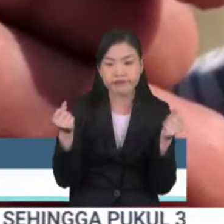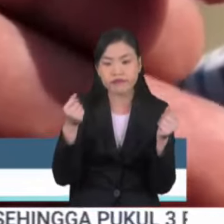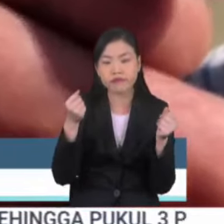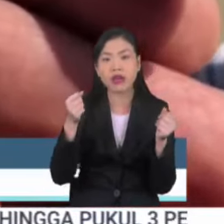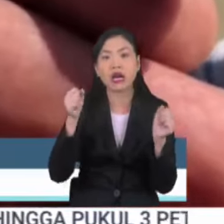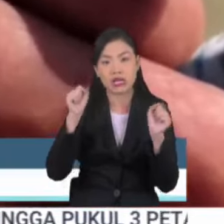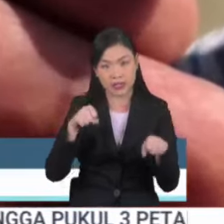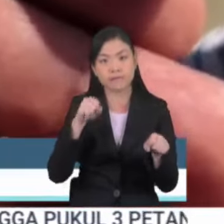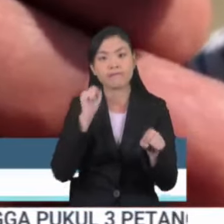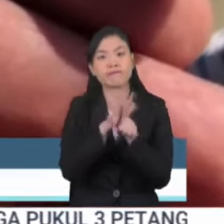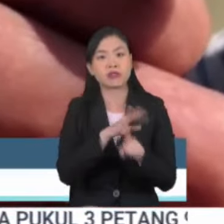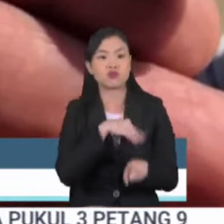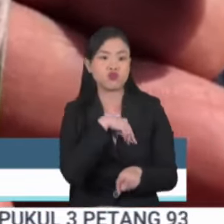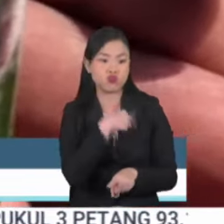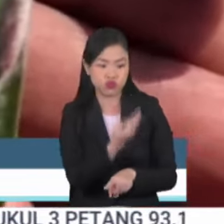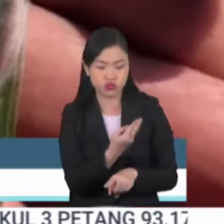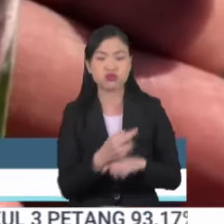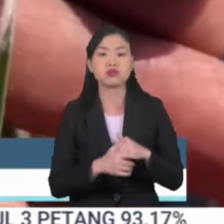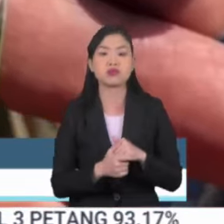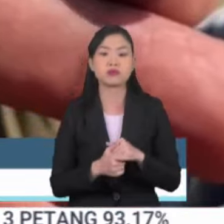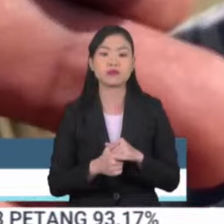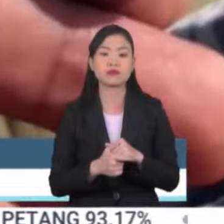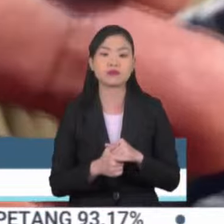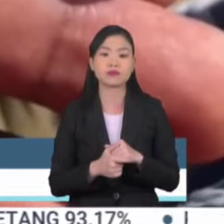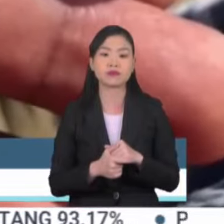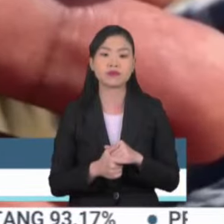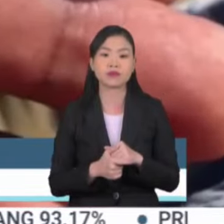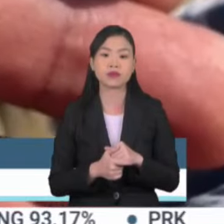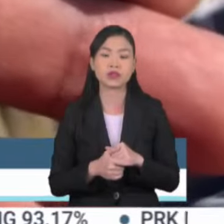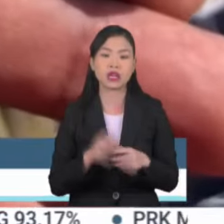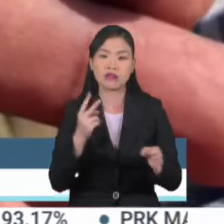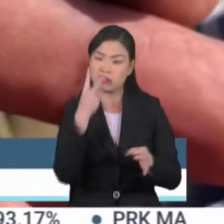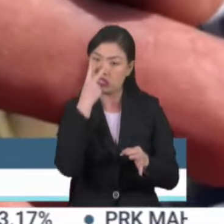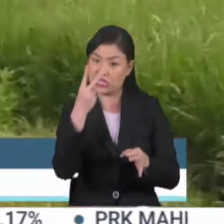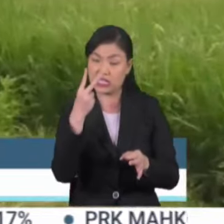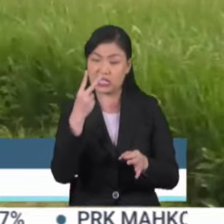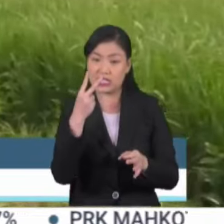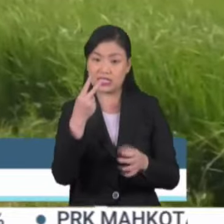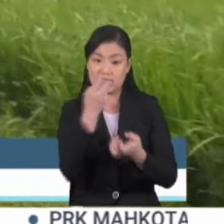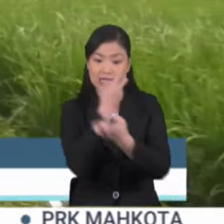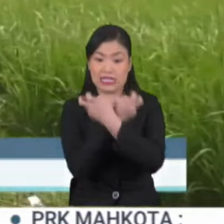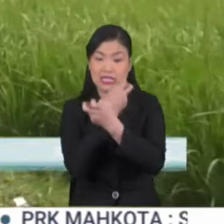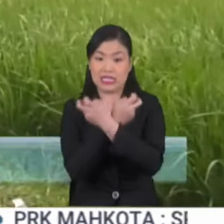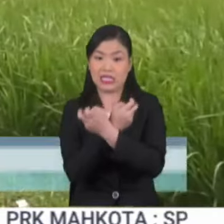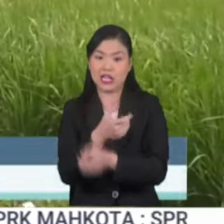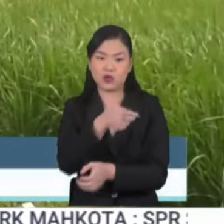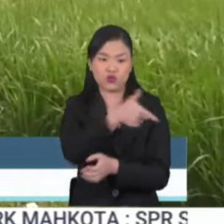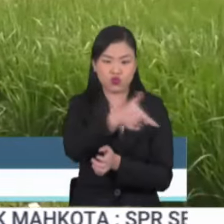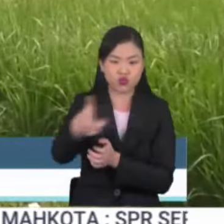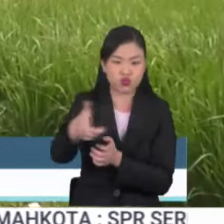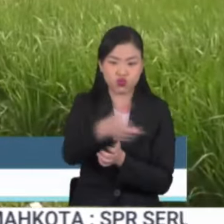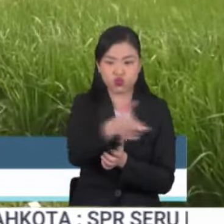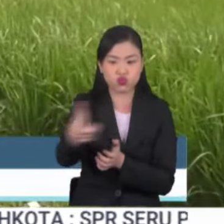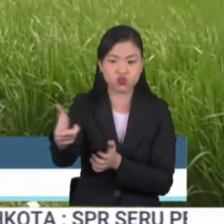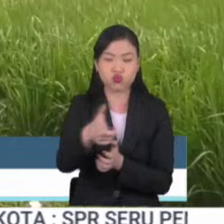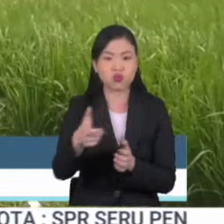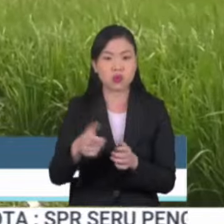kerugian yang agak tinggi. Jadi kalau kira racun ulat ni dah ada 2 minggu lebih dah hak